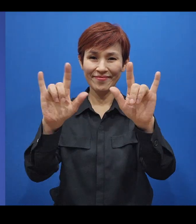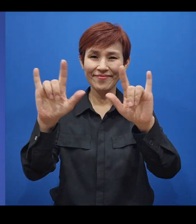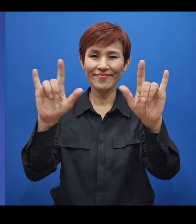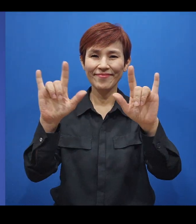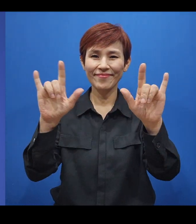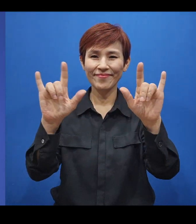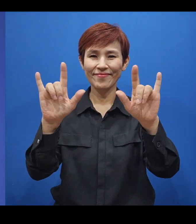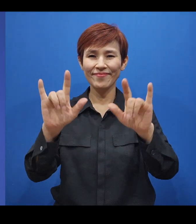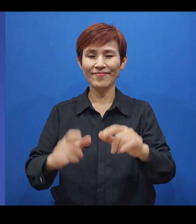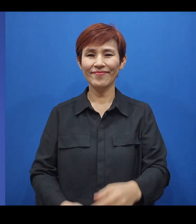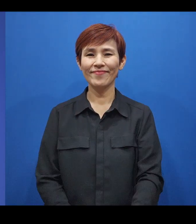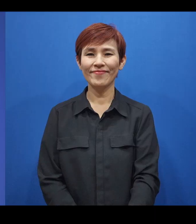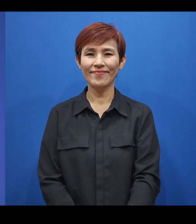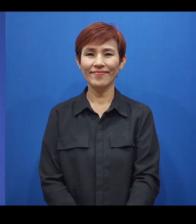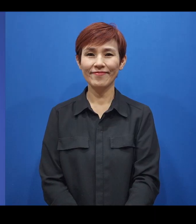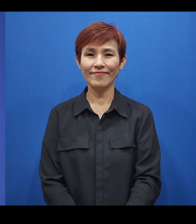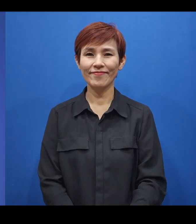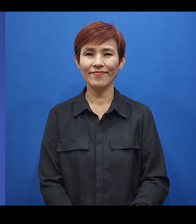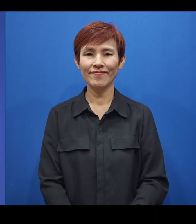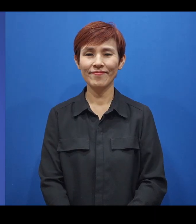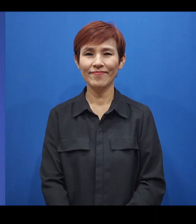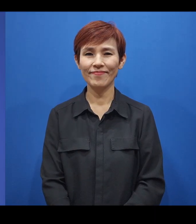사랑합니다.